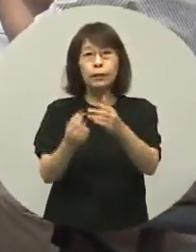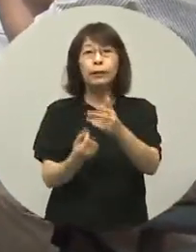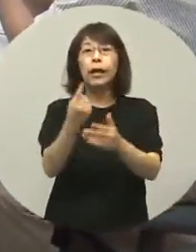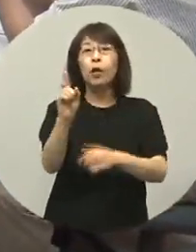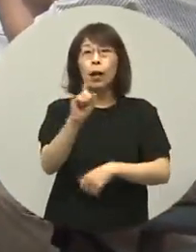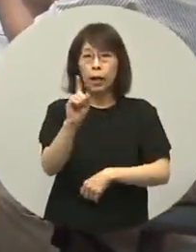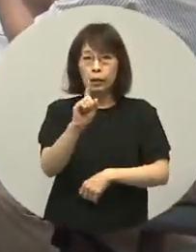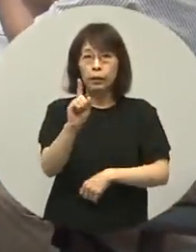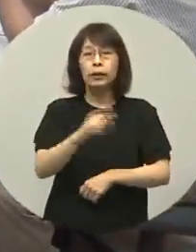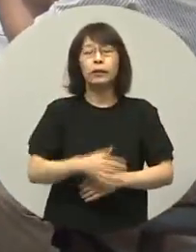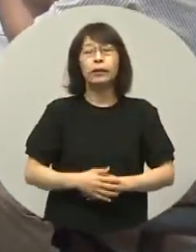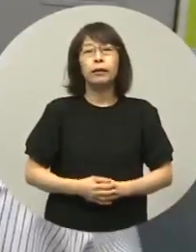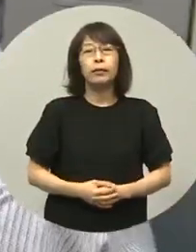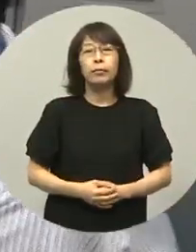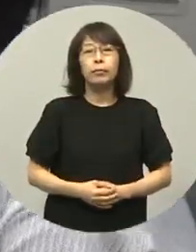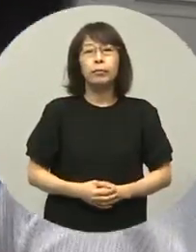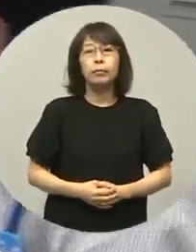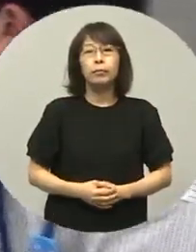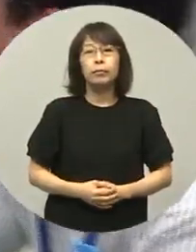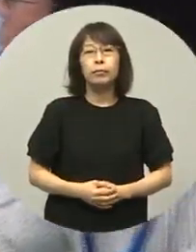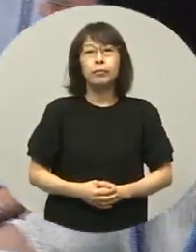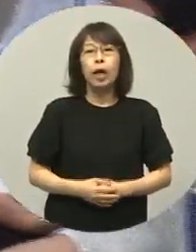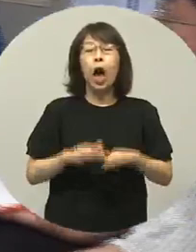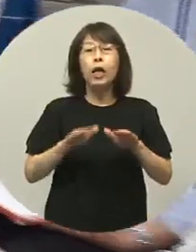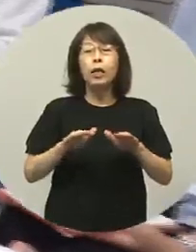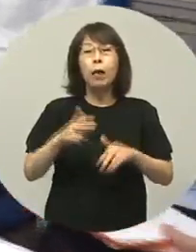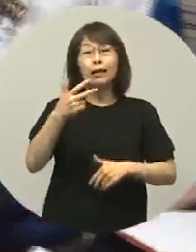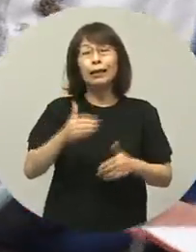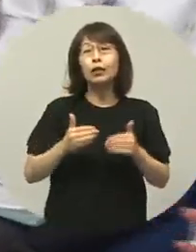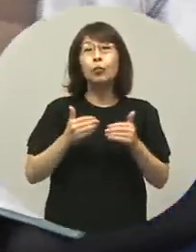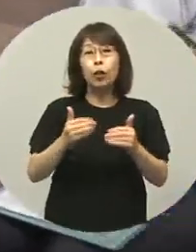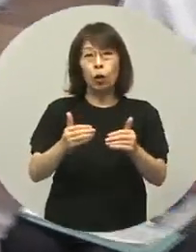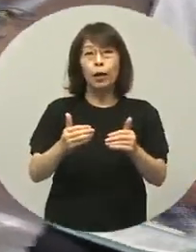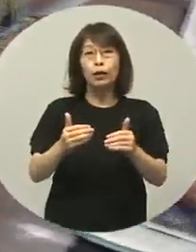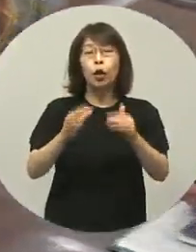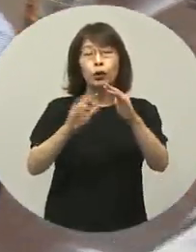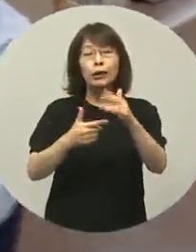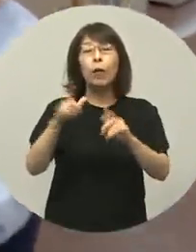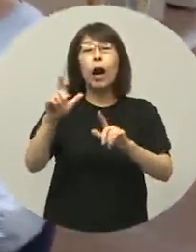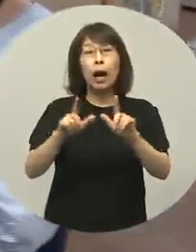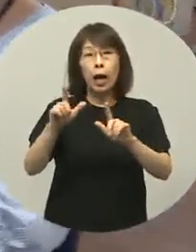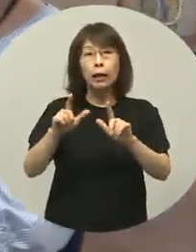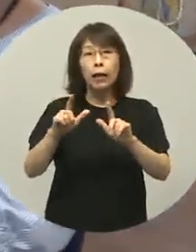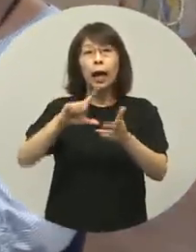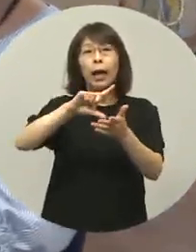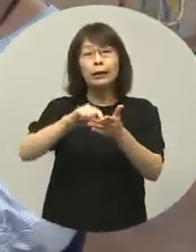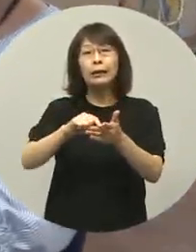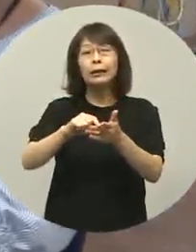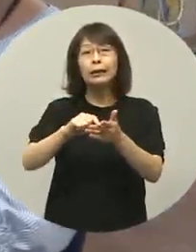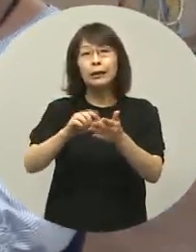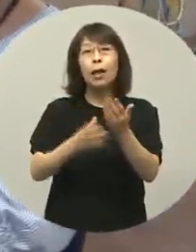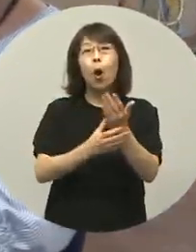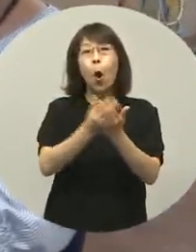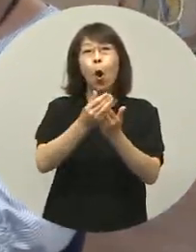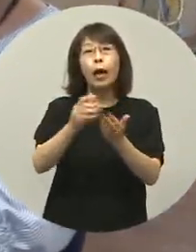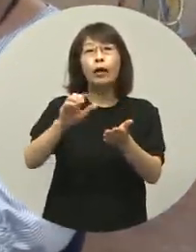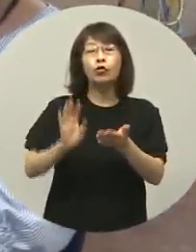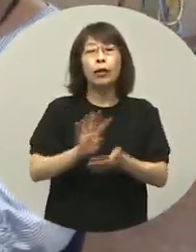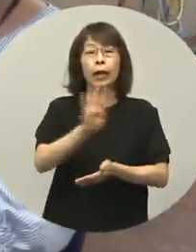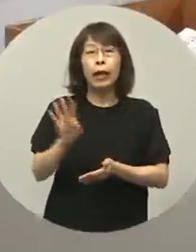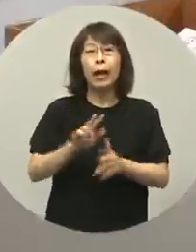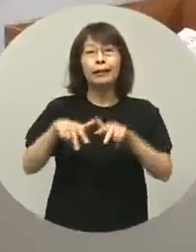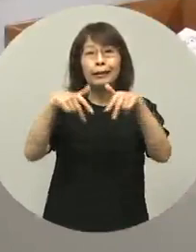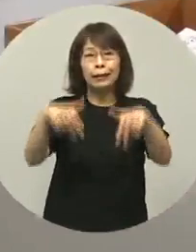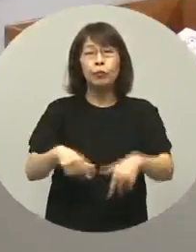けっていうのは何かあったんですか？ はい、今市で進めております実際型の地域包括ケアシステム、その取り組みの一つ